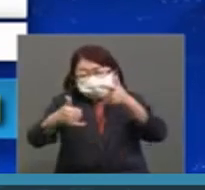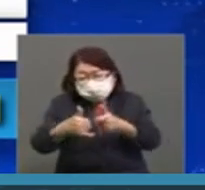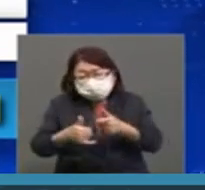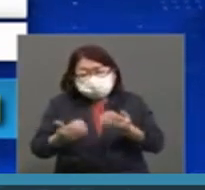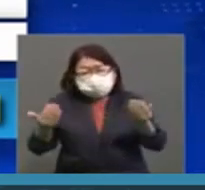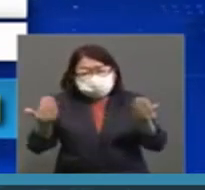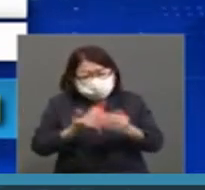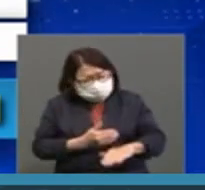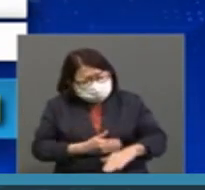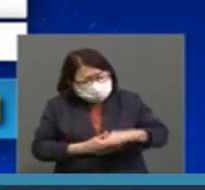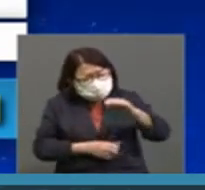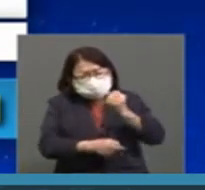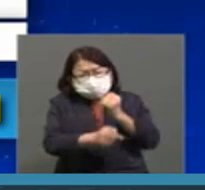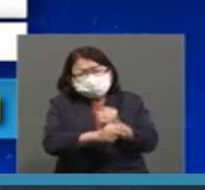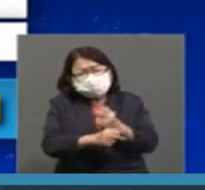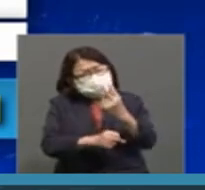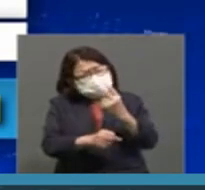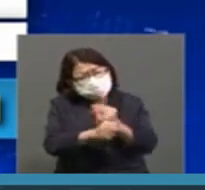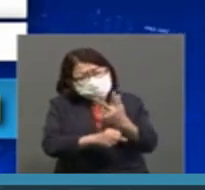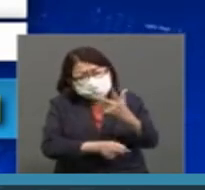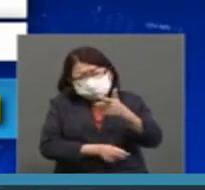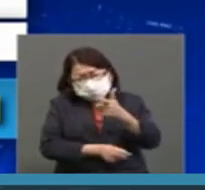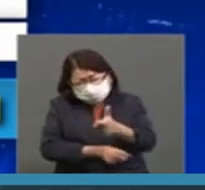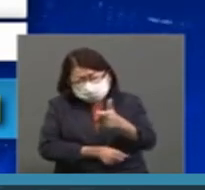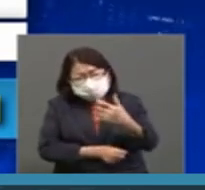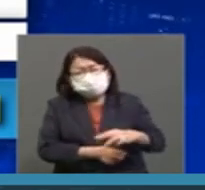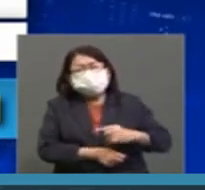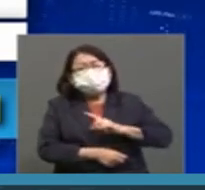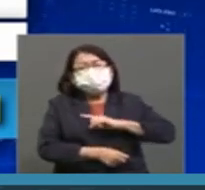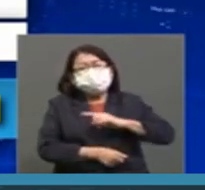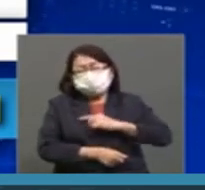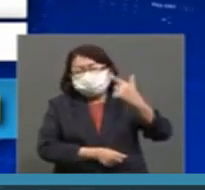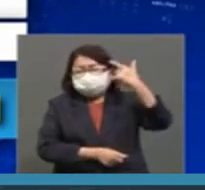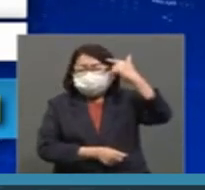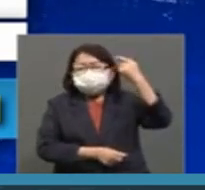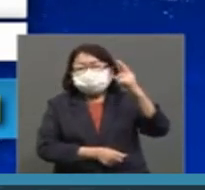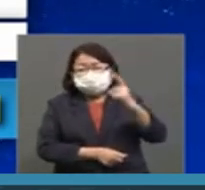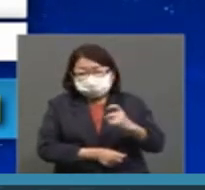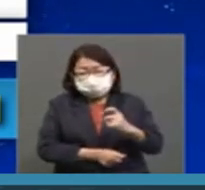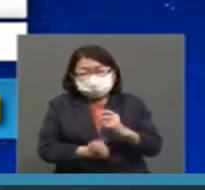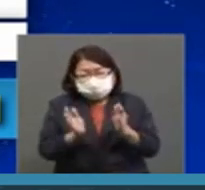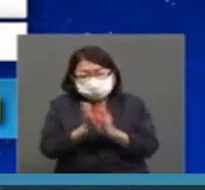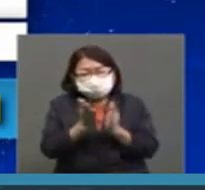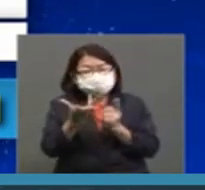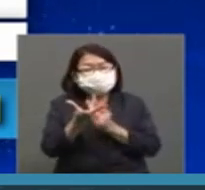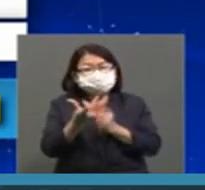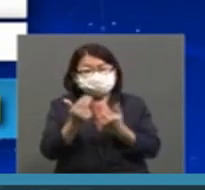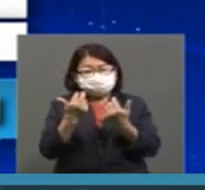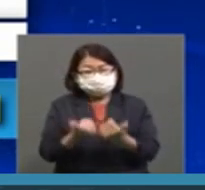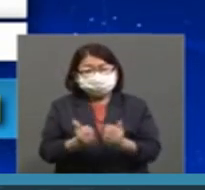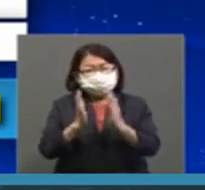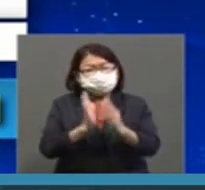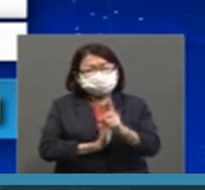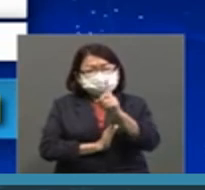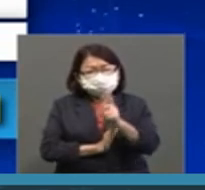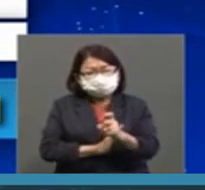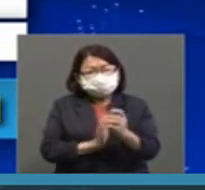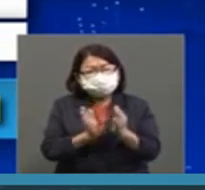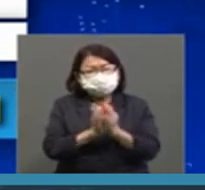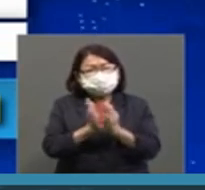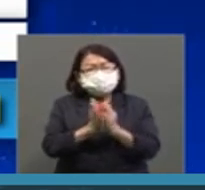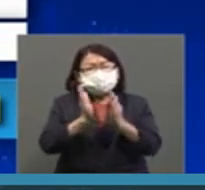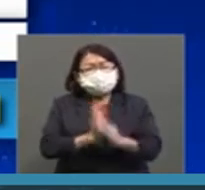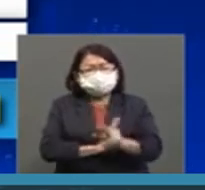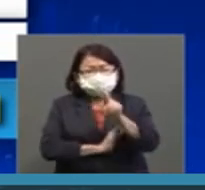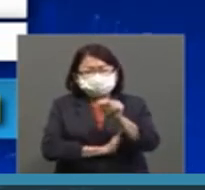งผู้ก่อเหตุและบุคคลในครอบครัวซึ่งจะต้องมีการตรวจสอบข้อเท็จจริงก่อนกรณีเสียชีวิตค่าจัดการศพและเงินทุนเลี้ย